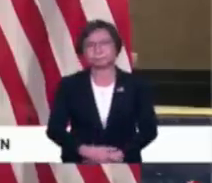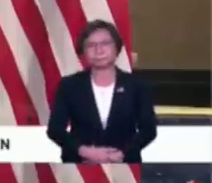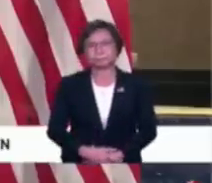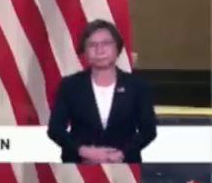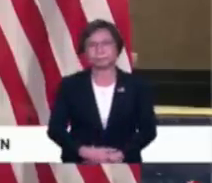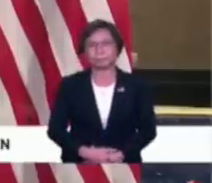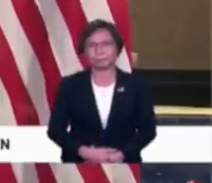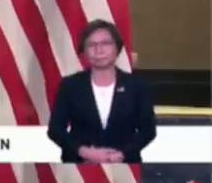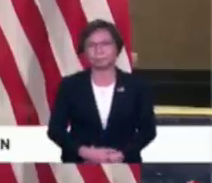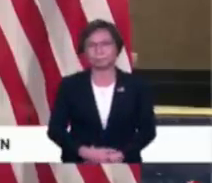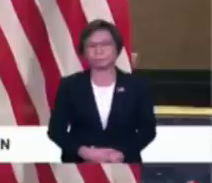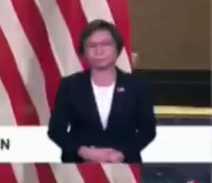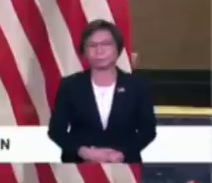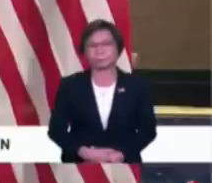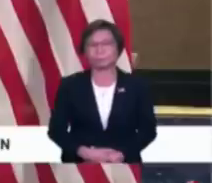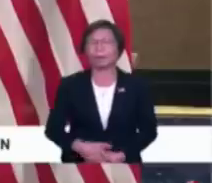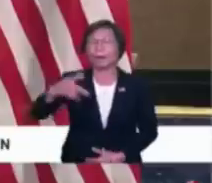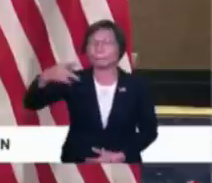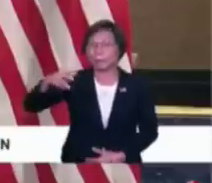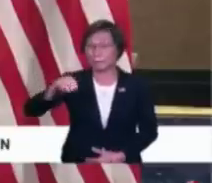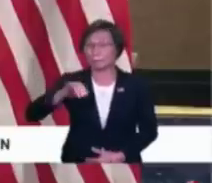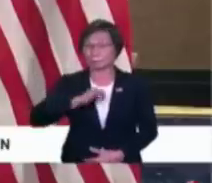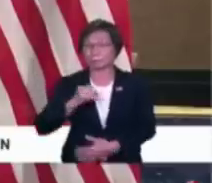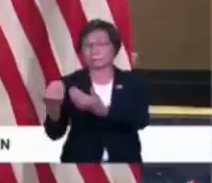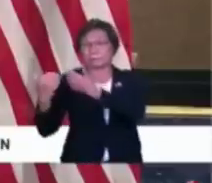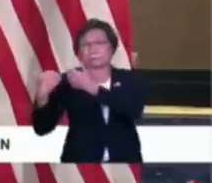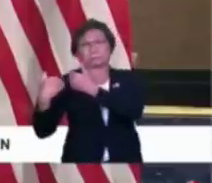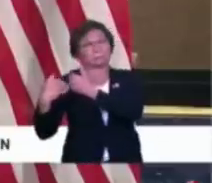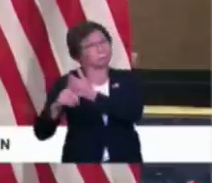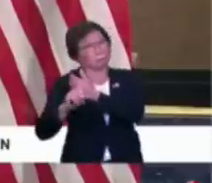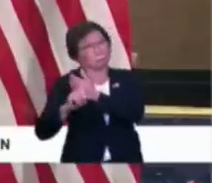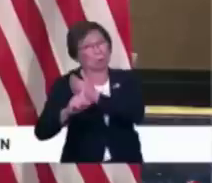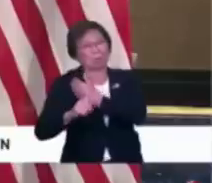sesungguhnya jawatan yang telah saya pikul ini bukanlah suatu kemegahan